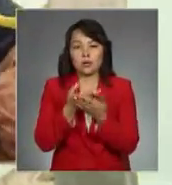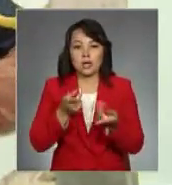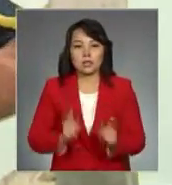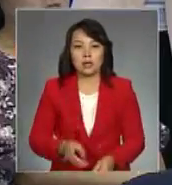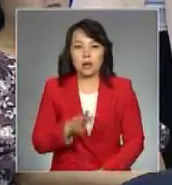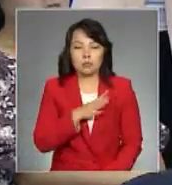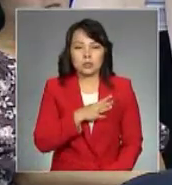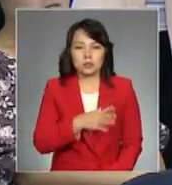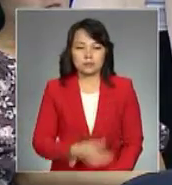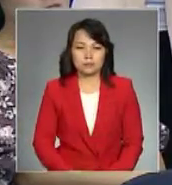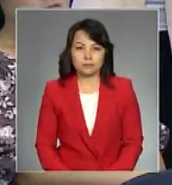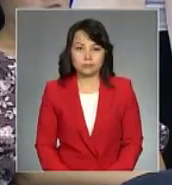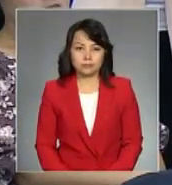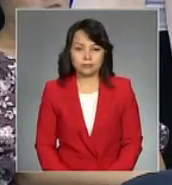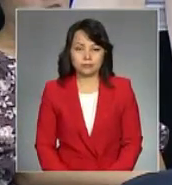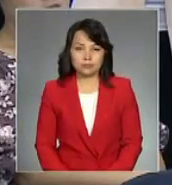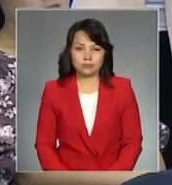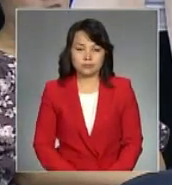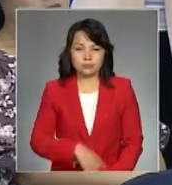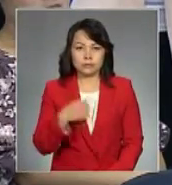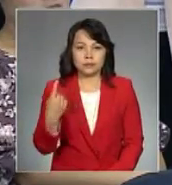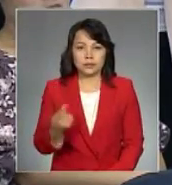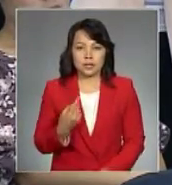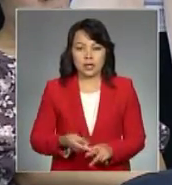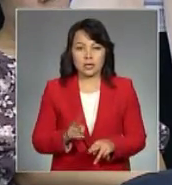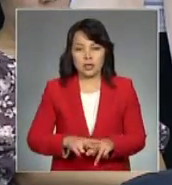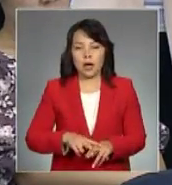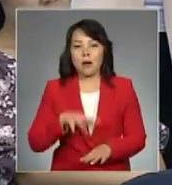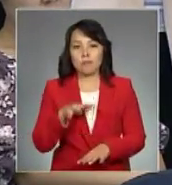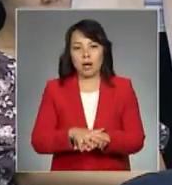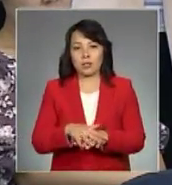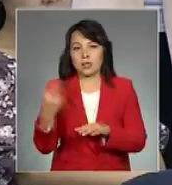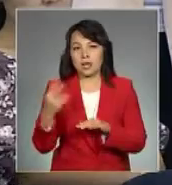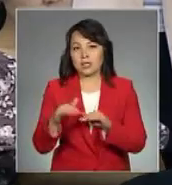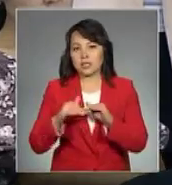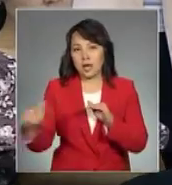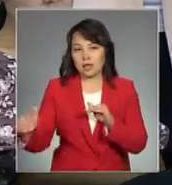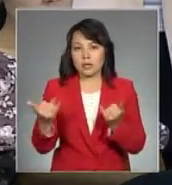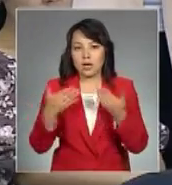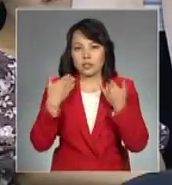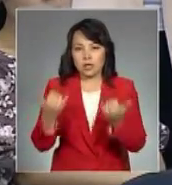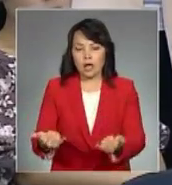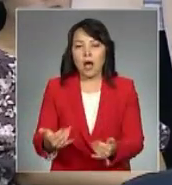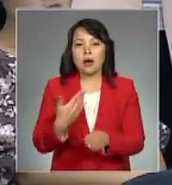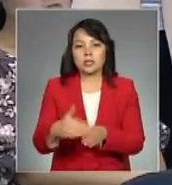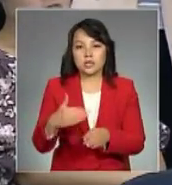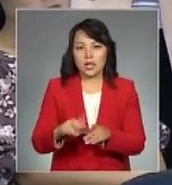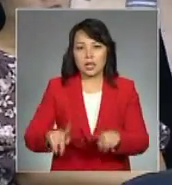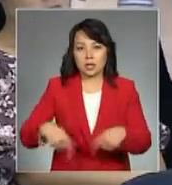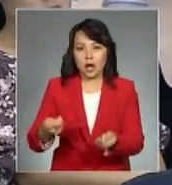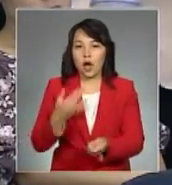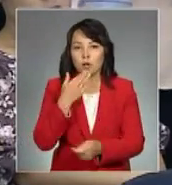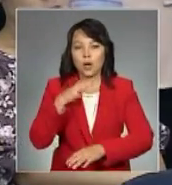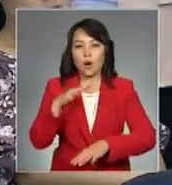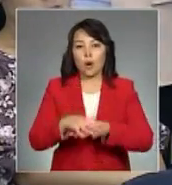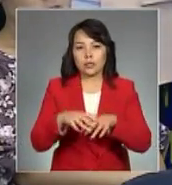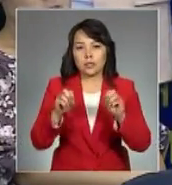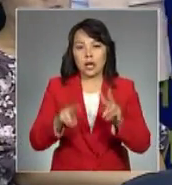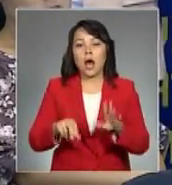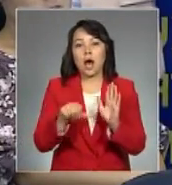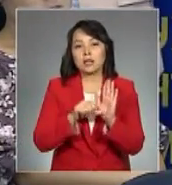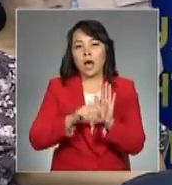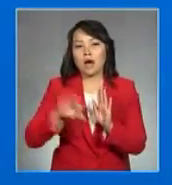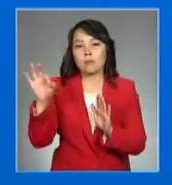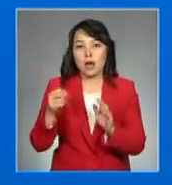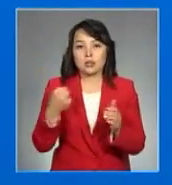отыр. Бірінші ол банк, екінші деңгейлі банктер арқылы берілетін жеңілдетілген несиелер, ол ұлттық қордан берілетін 6%-дық